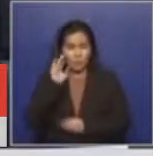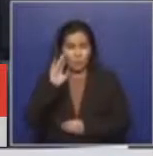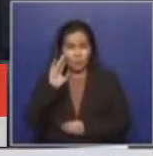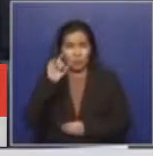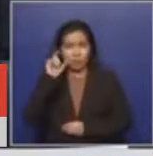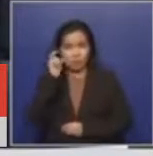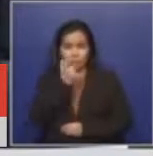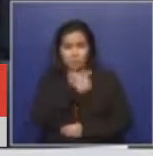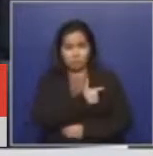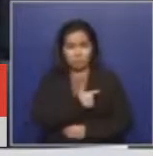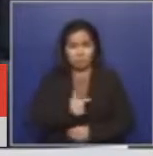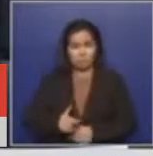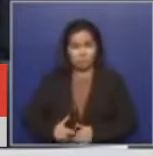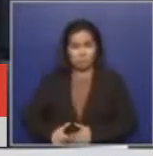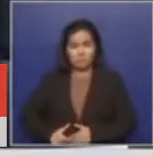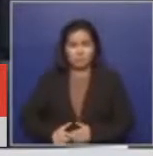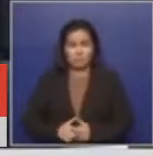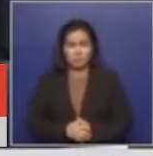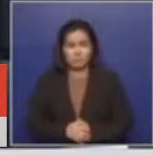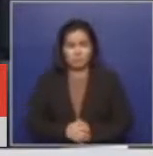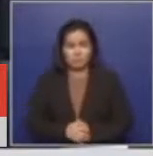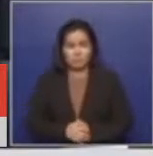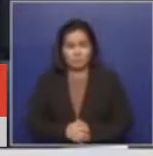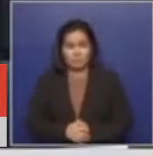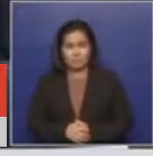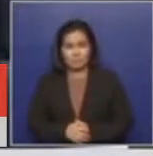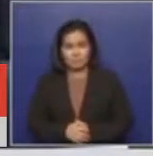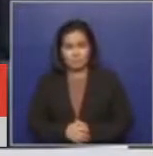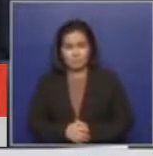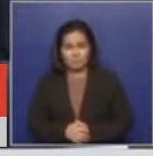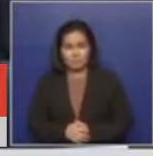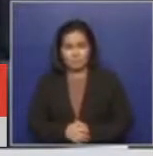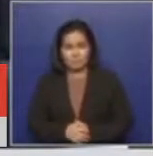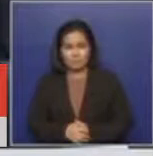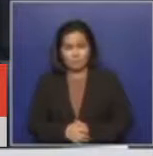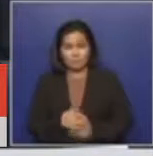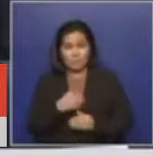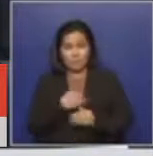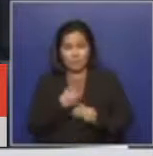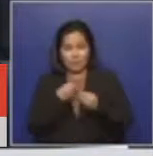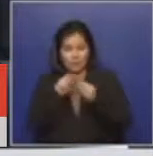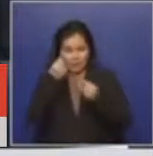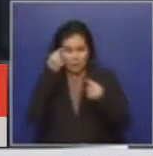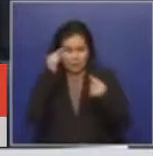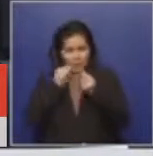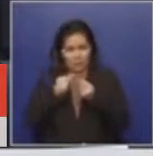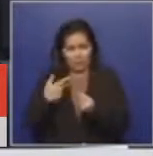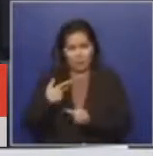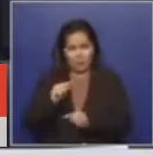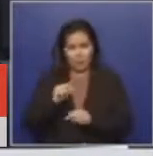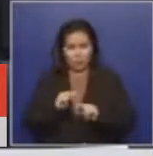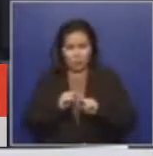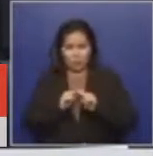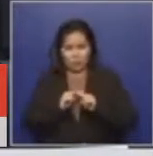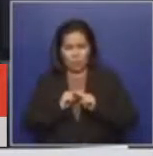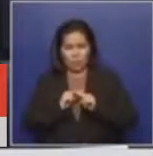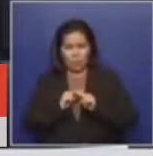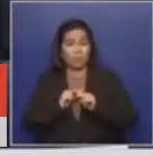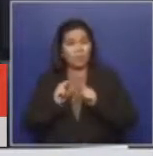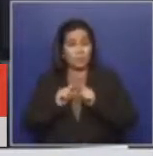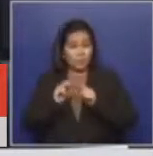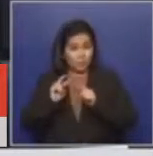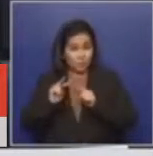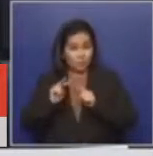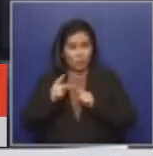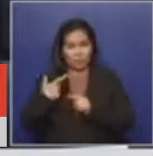บรมราชนกที่กล่าวว่าขอให้ถือประโยชน์ส่วนตนเป็นกิจที่สองประ